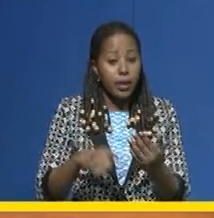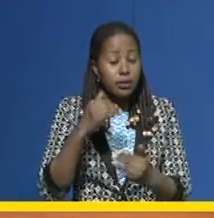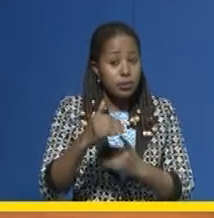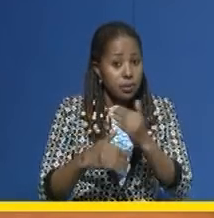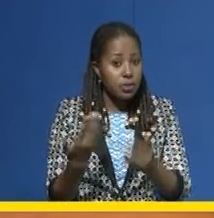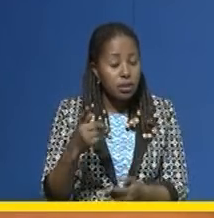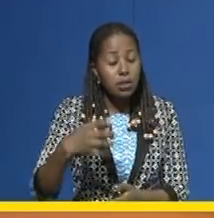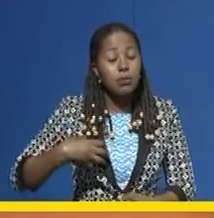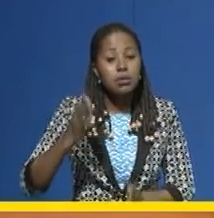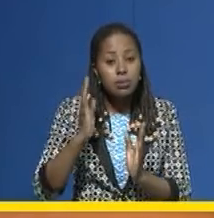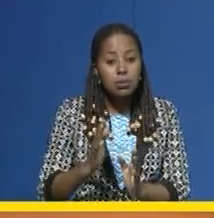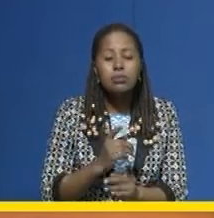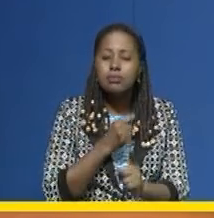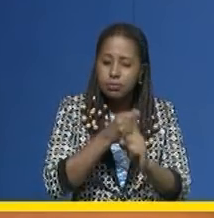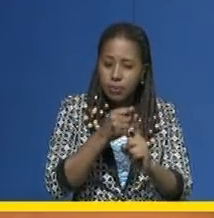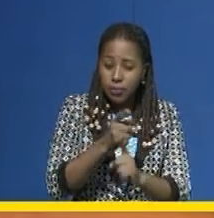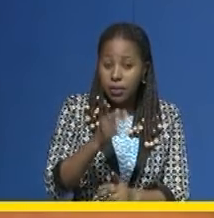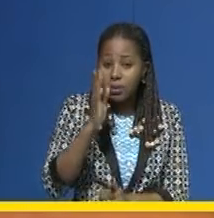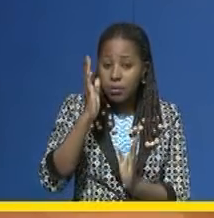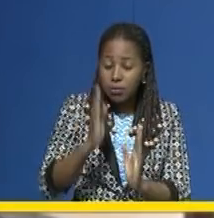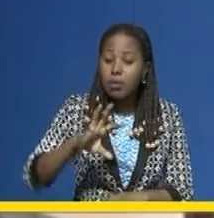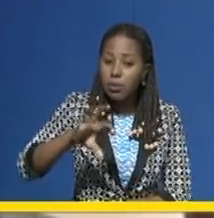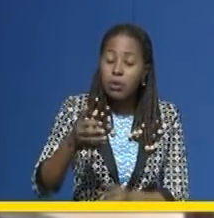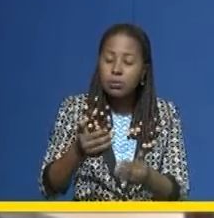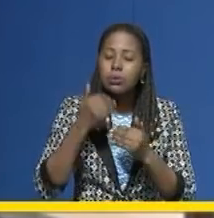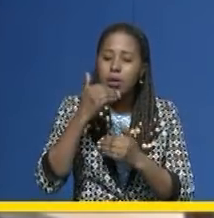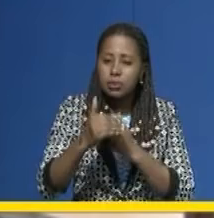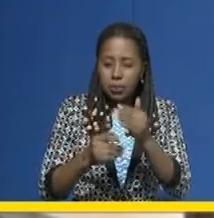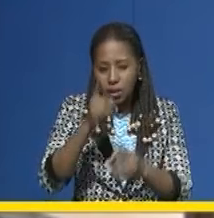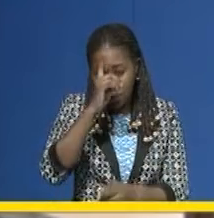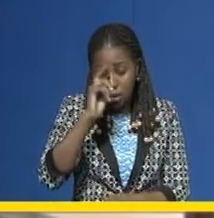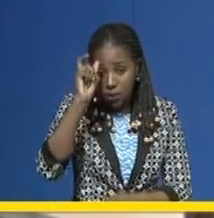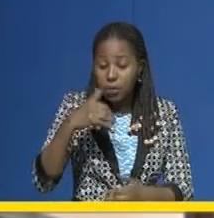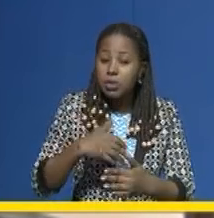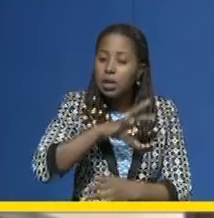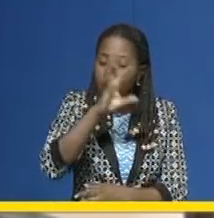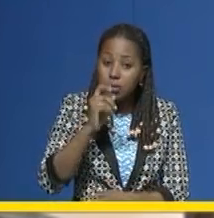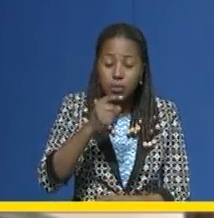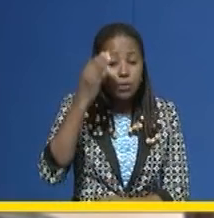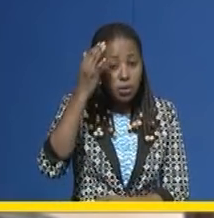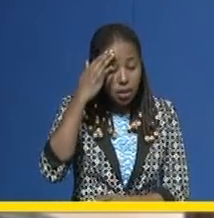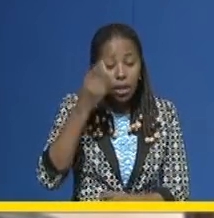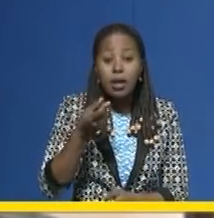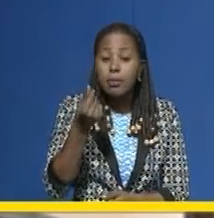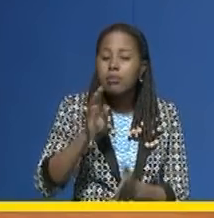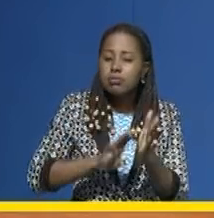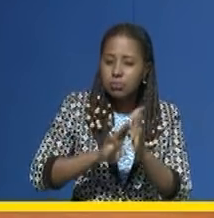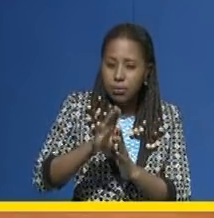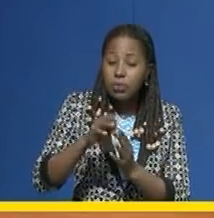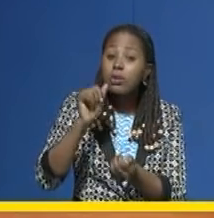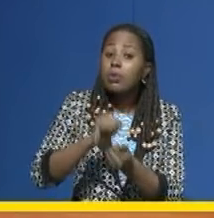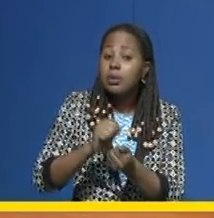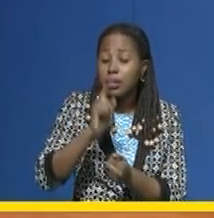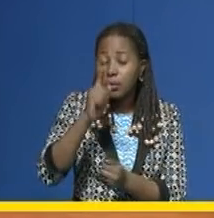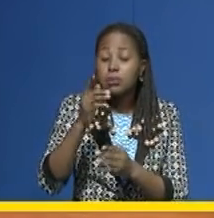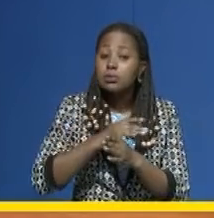hatua nyingine, waziri mkuu amewaagiza wakuu hao wa mikoa kuwachukulia hatua kali wafanyabiashara wote watakaobainika kuongeza bei kwa bidhaa